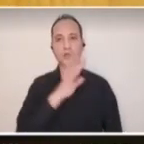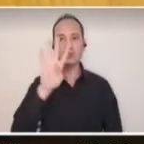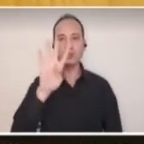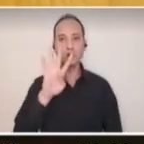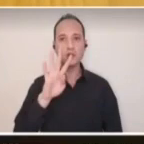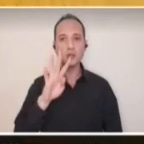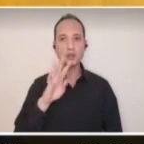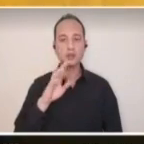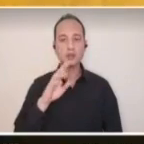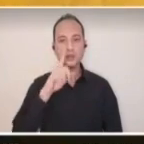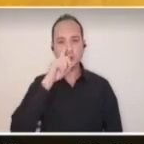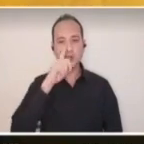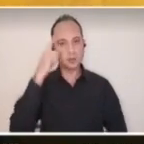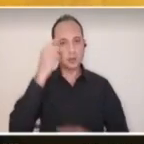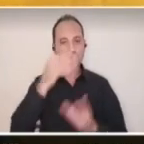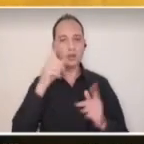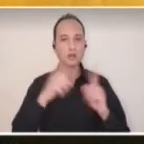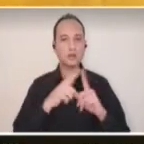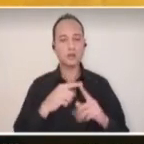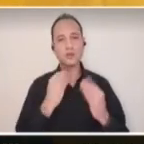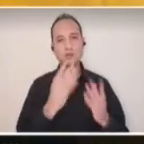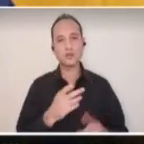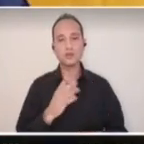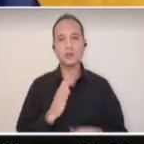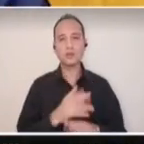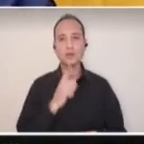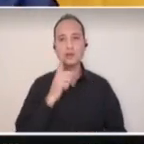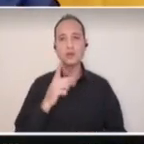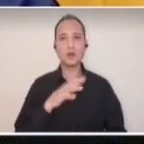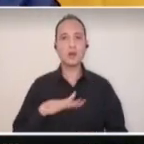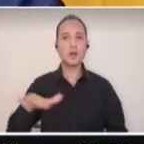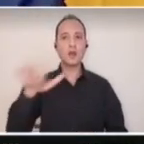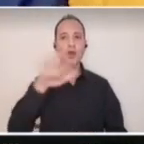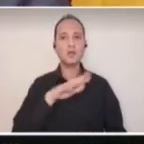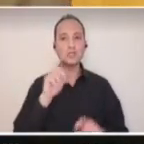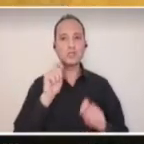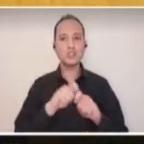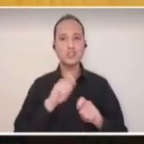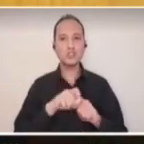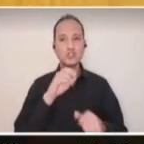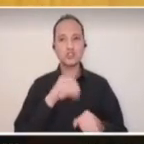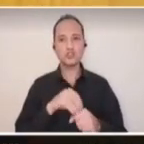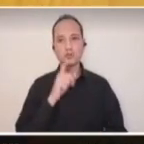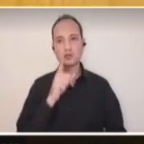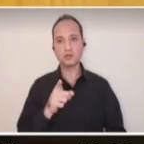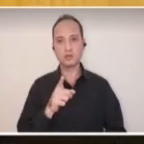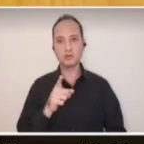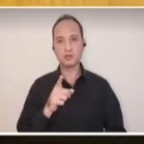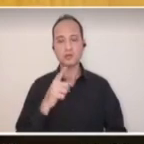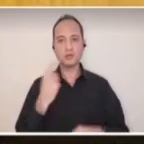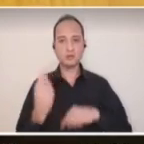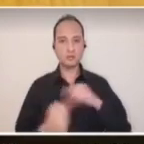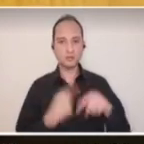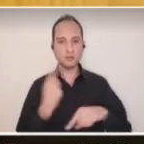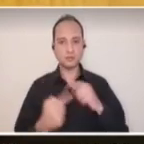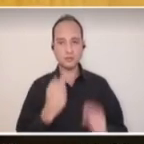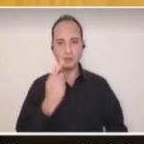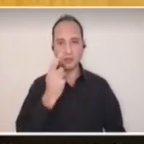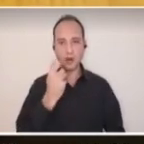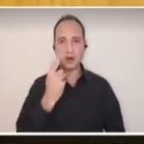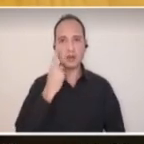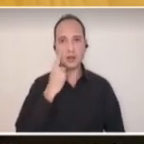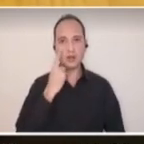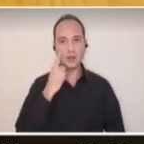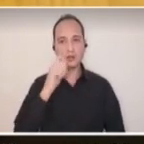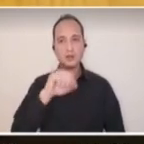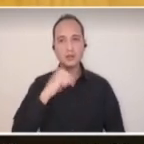bildirisinin hesabını verin. Çünkü alayınız işin içindesiniz. Aradığınız para devletin